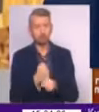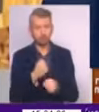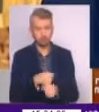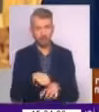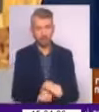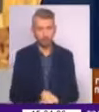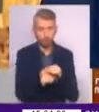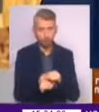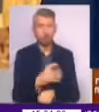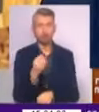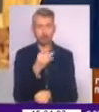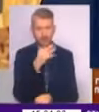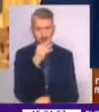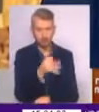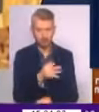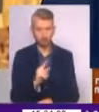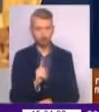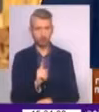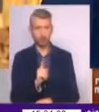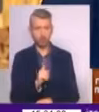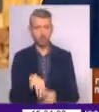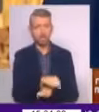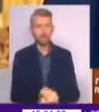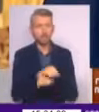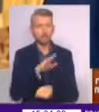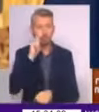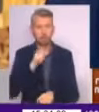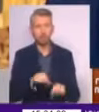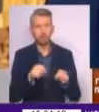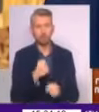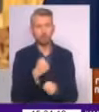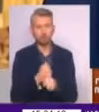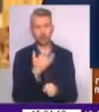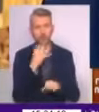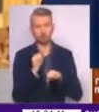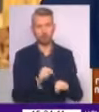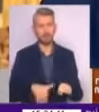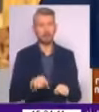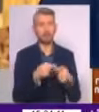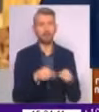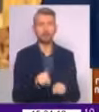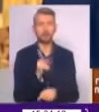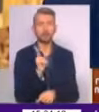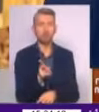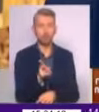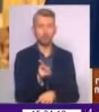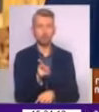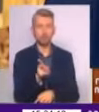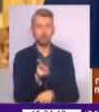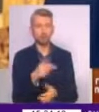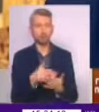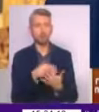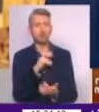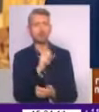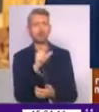революцію. І ще раз зазначу, що революцію в Україні здатні робити націоналісти. Всі інші, хто, ну, той самий Мустафа